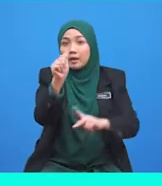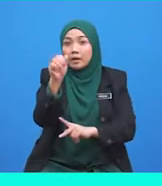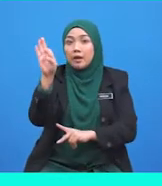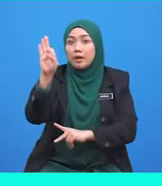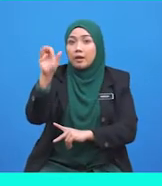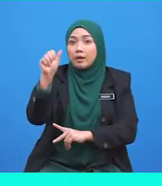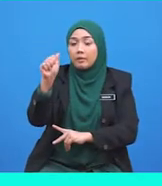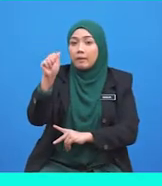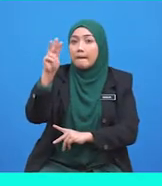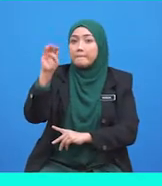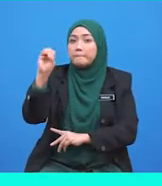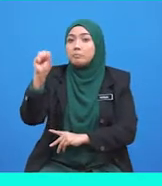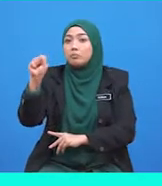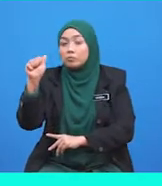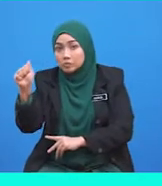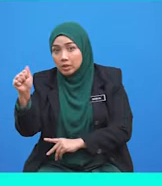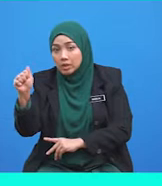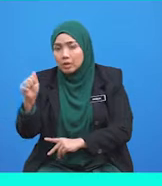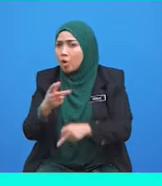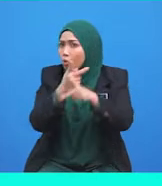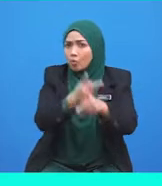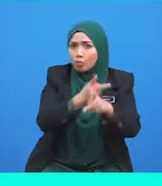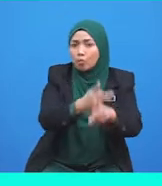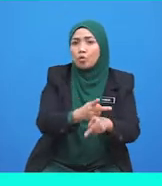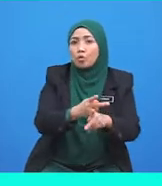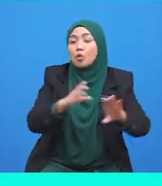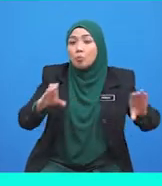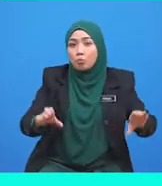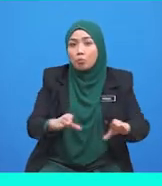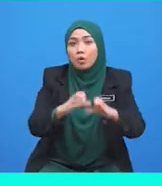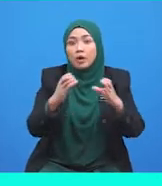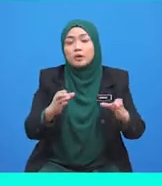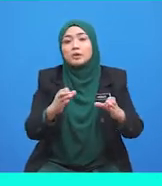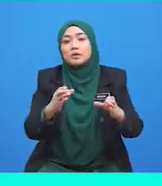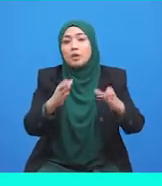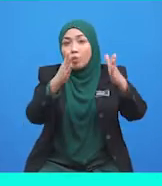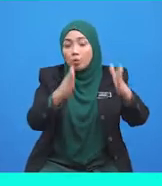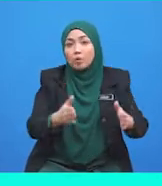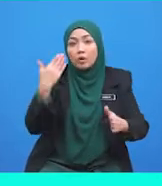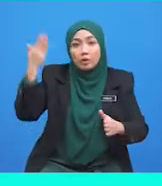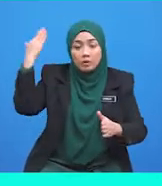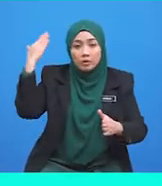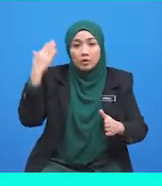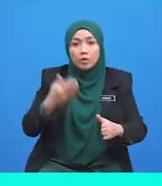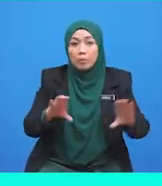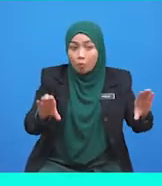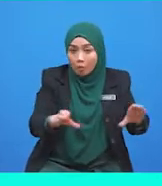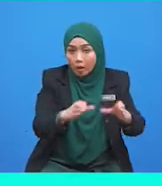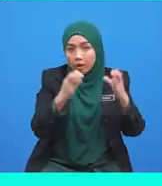kubu pertahanan yang kukuh telah dibina oleh Portugis setelah mereka berjaya menakluki